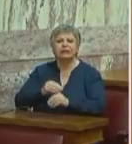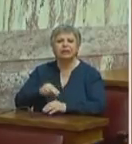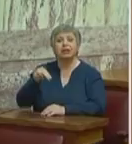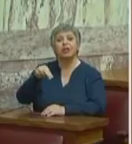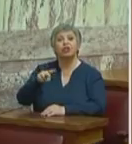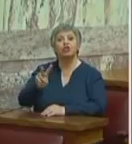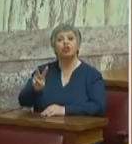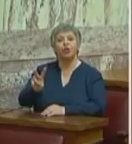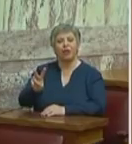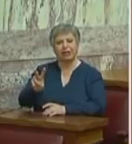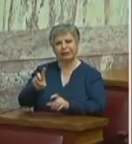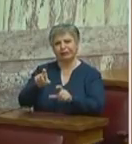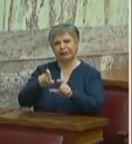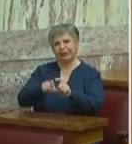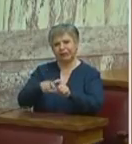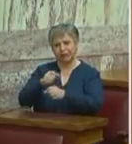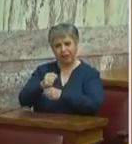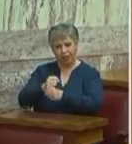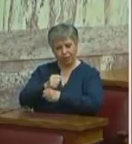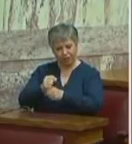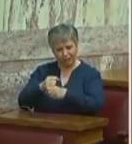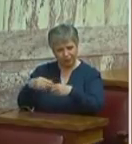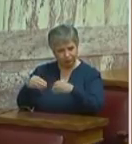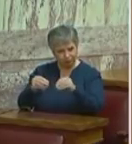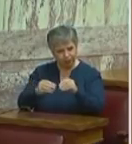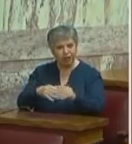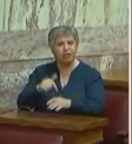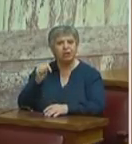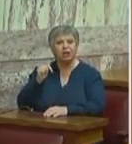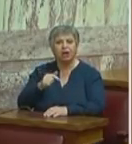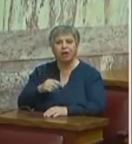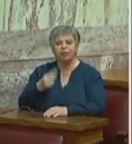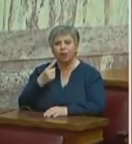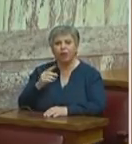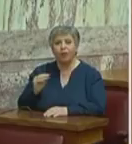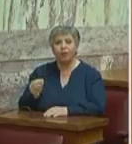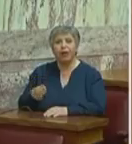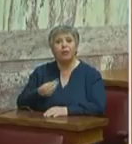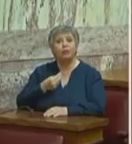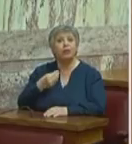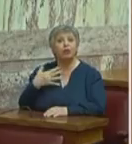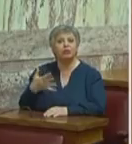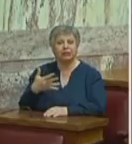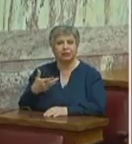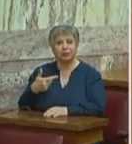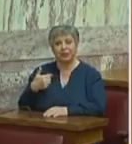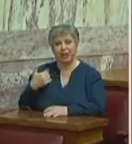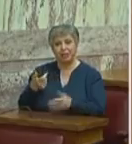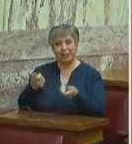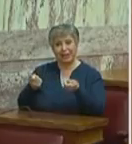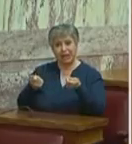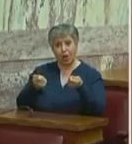την προηγούμενη κυβέρνηση προκύπτει επίσης και από τις αυστηρές οδηγίες που είδαν το φως